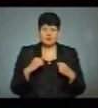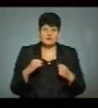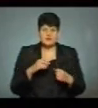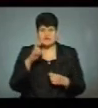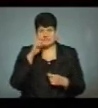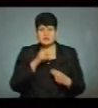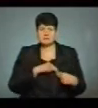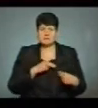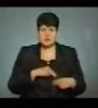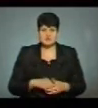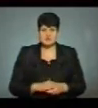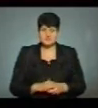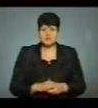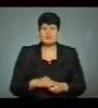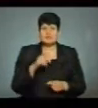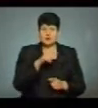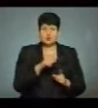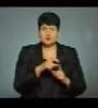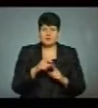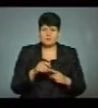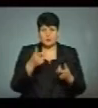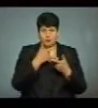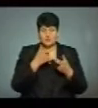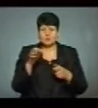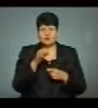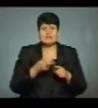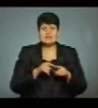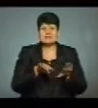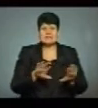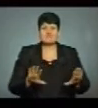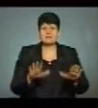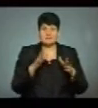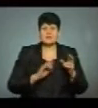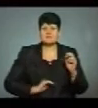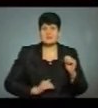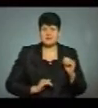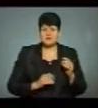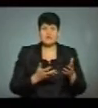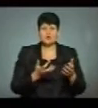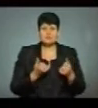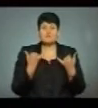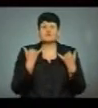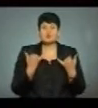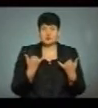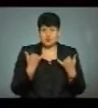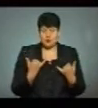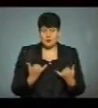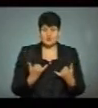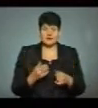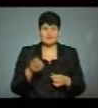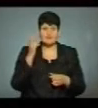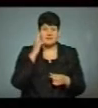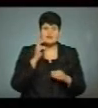Держпраці Володимир Гузенков. За його словами, повідомлення про цей випадок від підприємства він отримав сьогодні. Нагадаю,